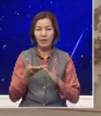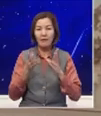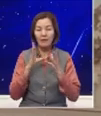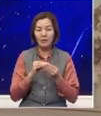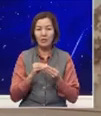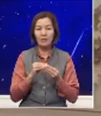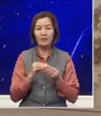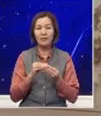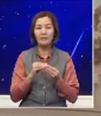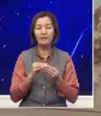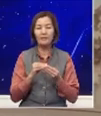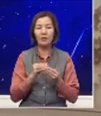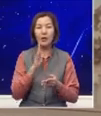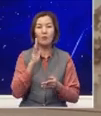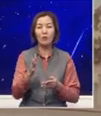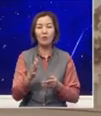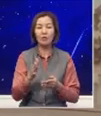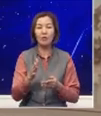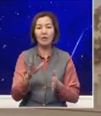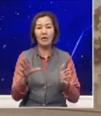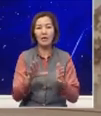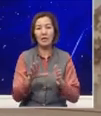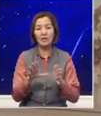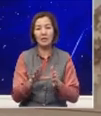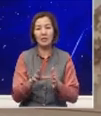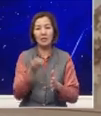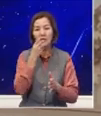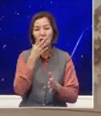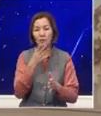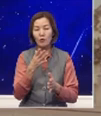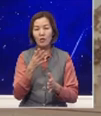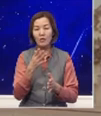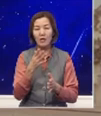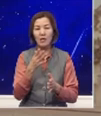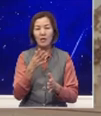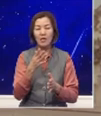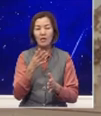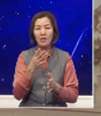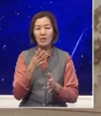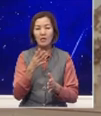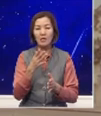нәтижесінде болашақ реакторлардың қазіргі Японияда істе жүрген